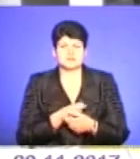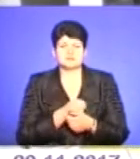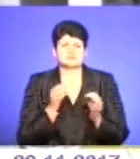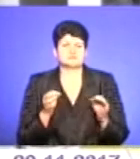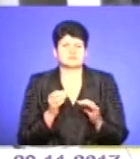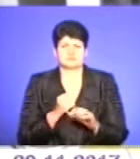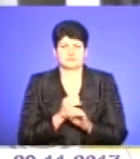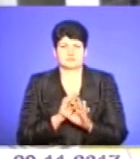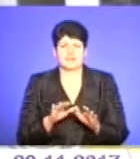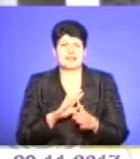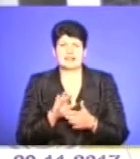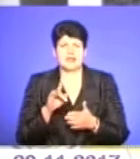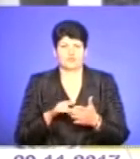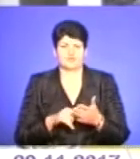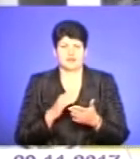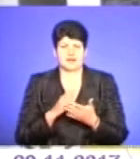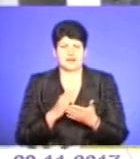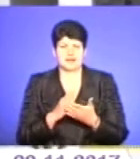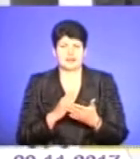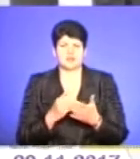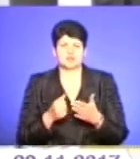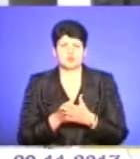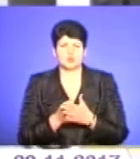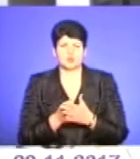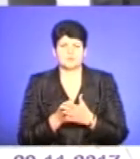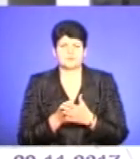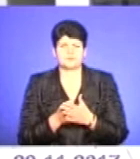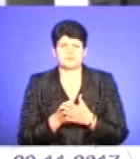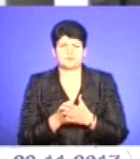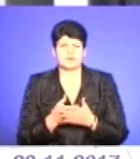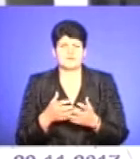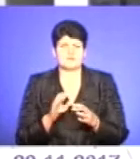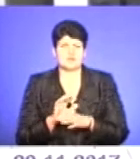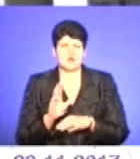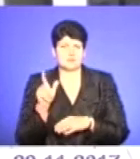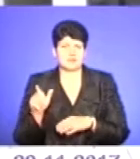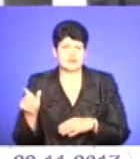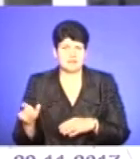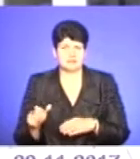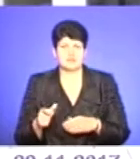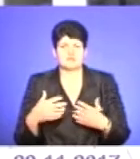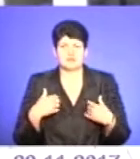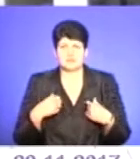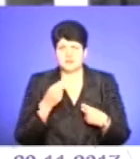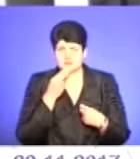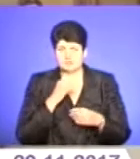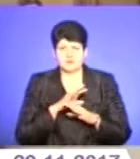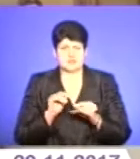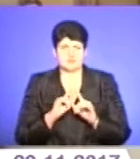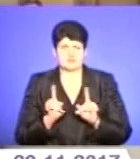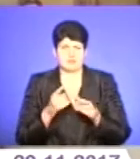ніколи. Недовіра трошки до самих вакцин, до виробників. Вживаємо вітаміни час від часу, але таких особливих методів в нас